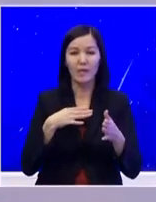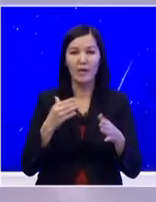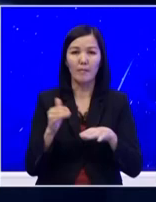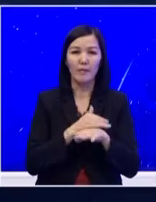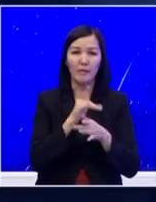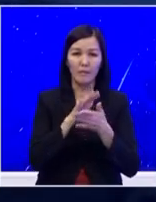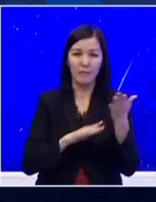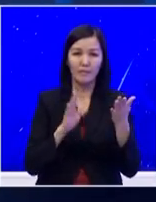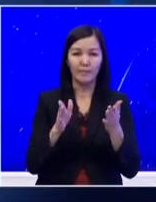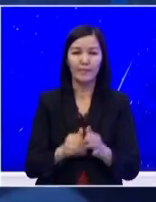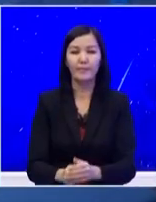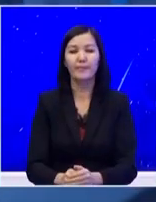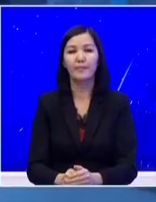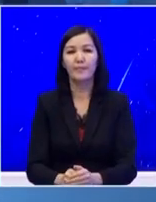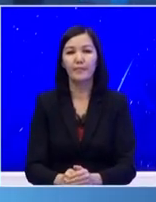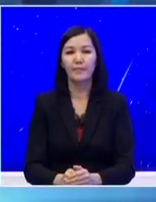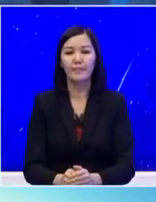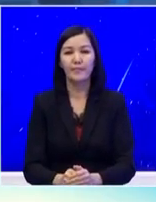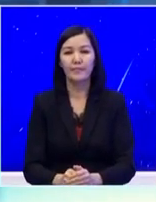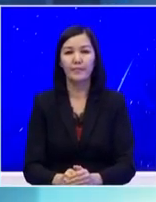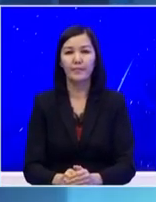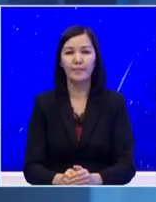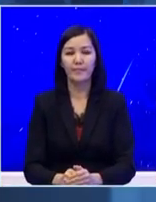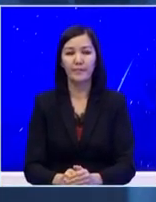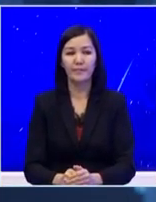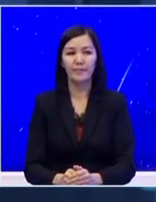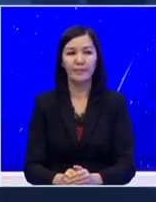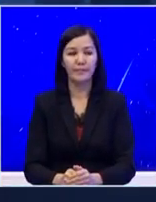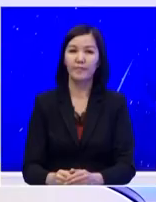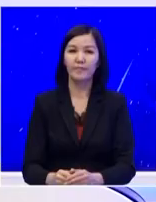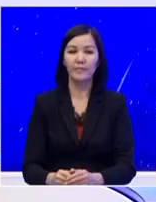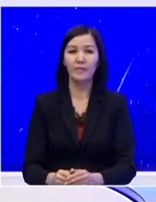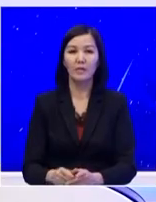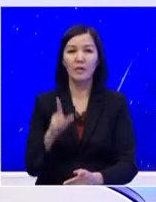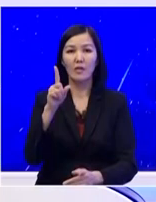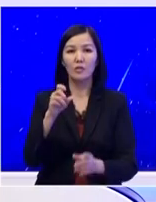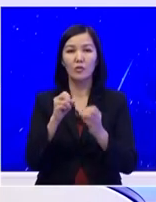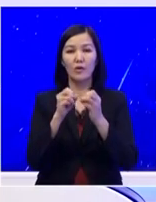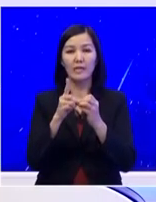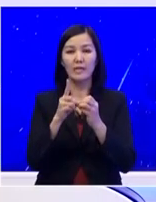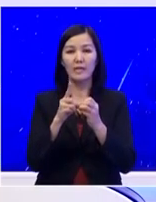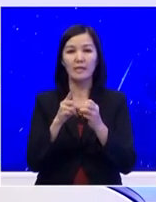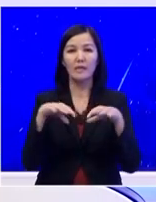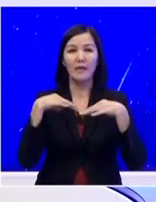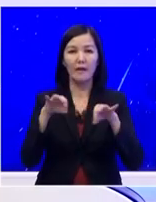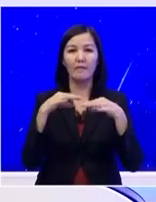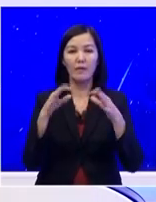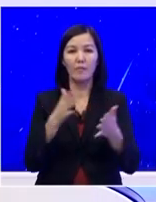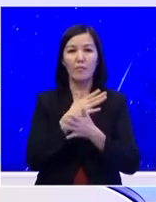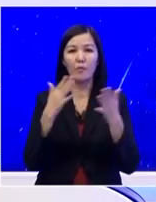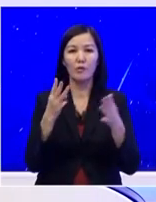утверждают организаторы. Илиман Райымбеков, Курманжан Касымжанов, Аманжол Жункешев, телеканал ЖТСУ. 111 автомобилей из более